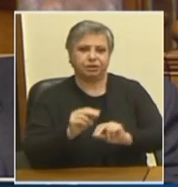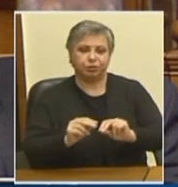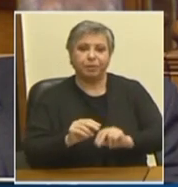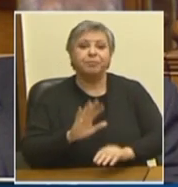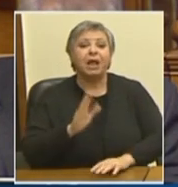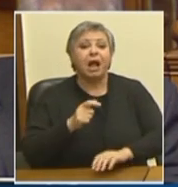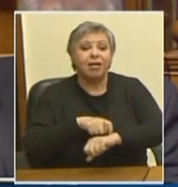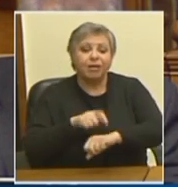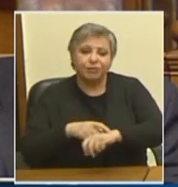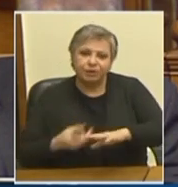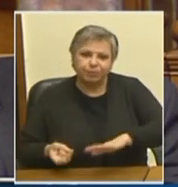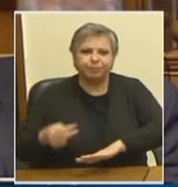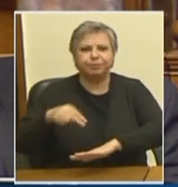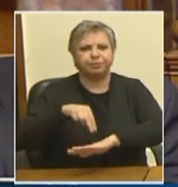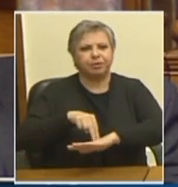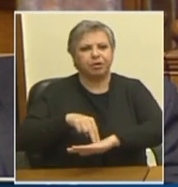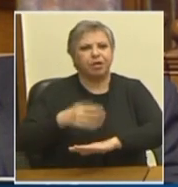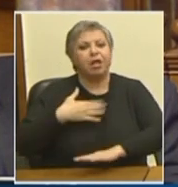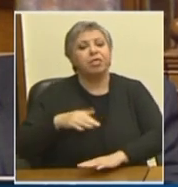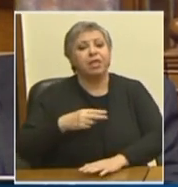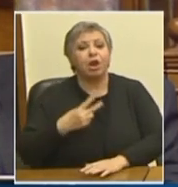Εγώ θέλω να πάρω το λόγο για να πω μονάχα δύο πράγματα. Ένα,